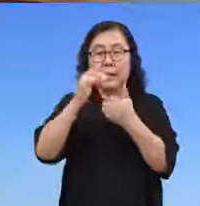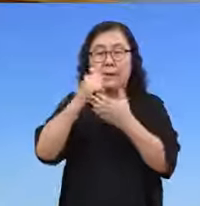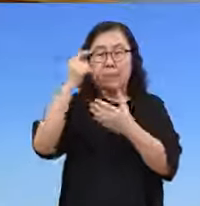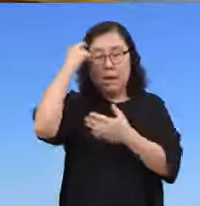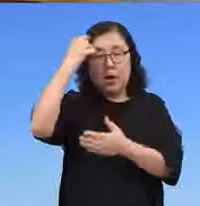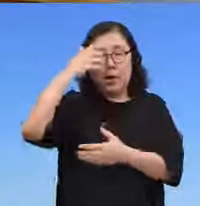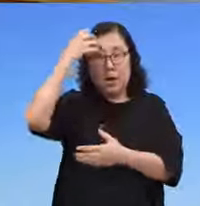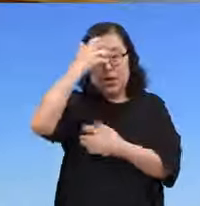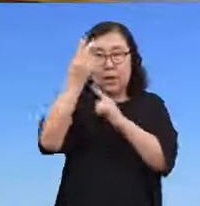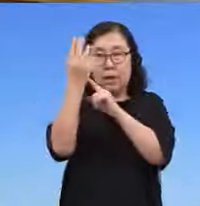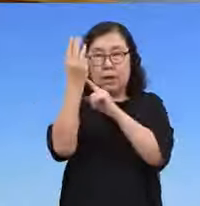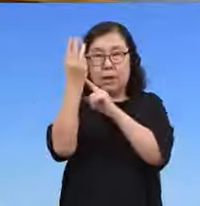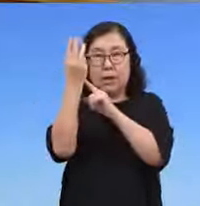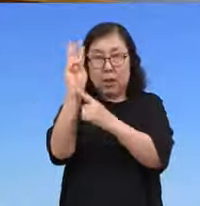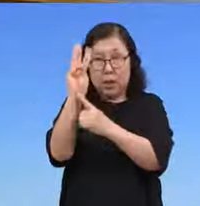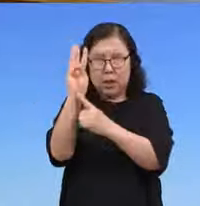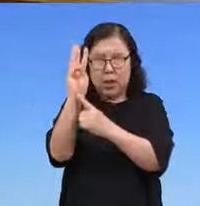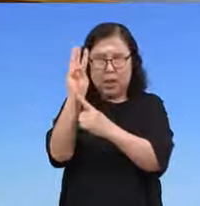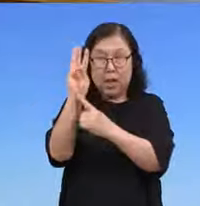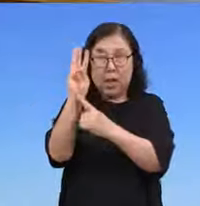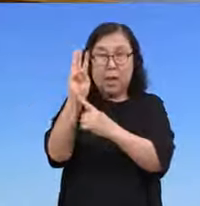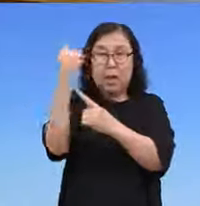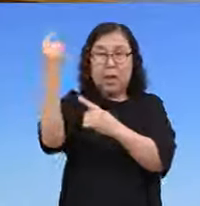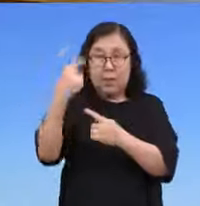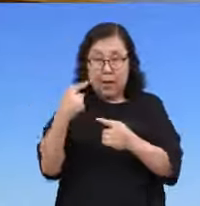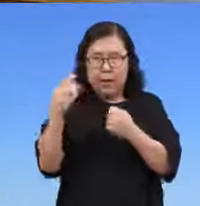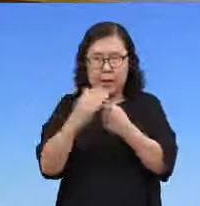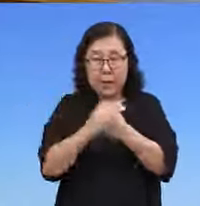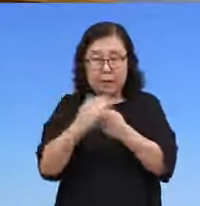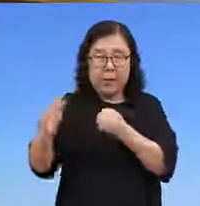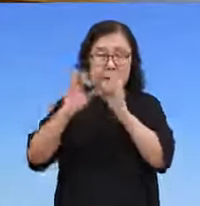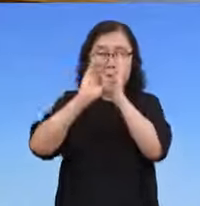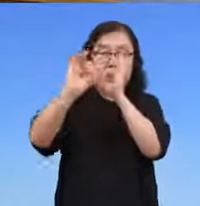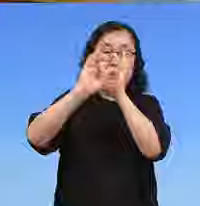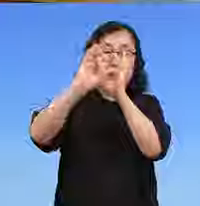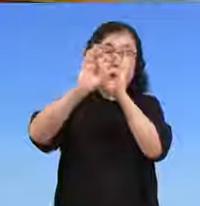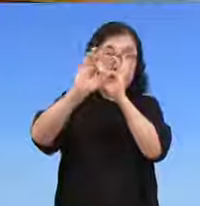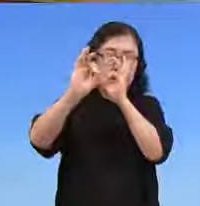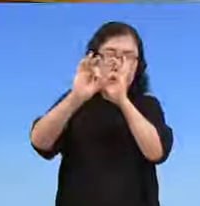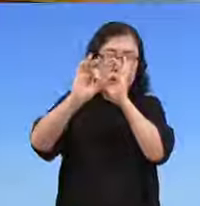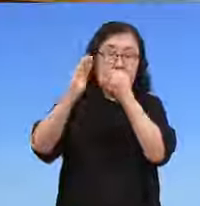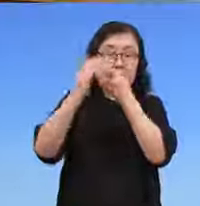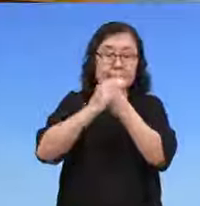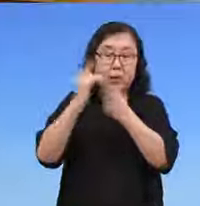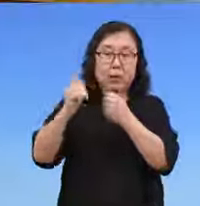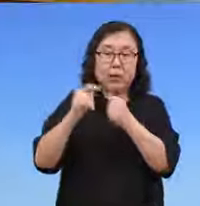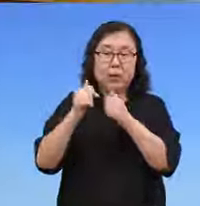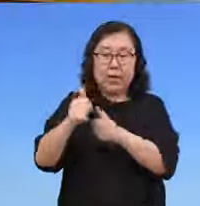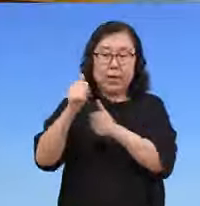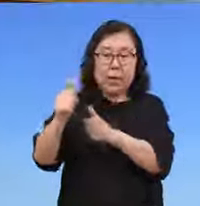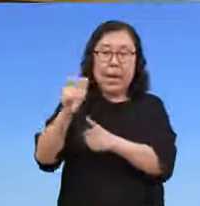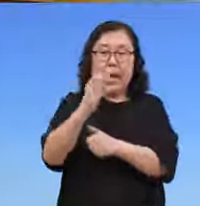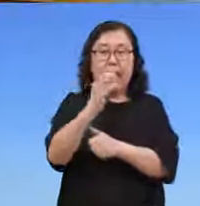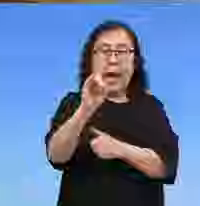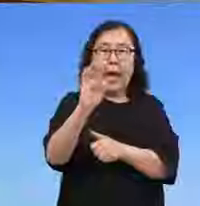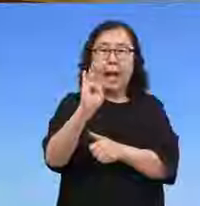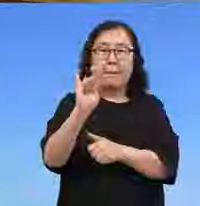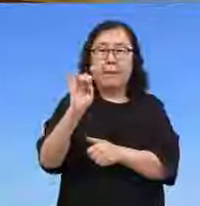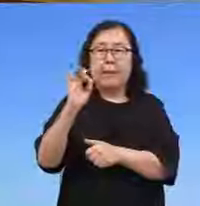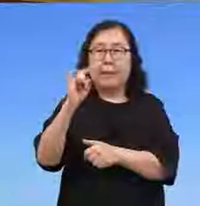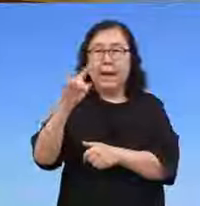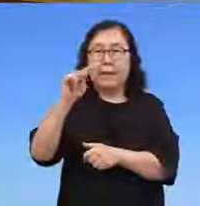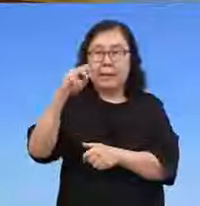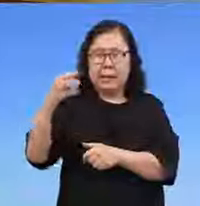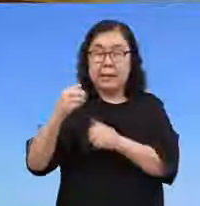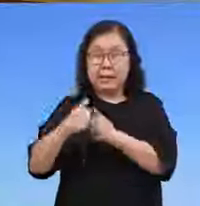여호와의 영이 기드온에게 임하시니 기드온이 나팔을 불매 아비에셀이 그의 뒤를 따라 부름을 받으니라. 여러분, 여기